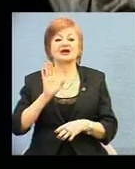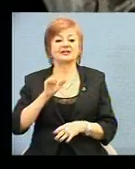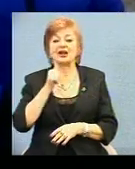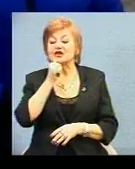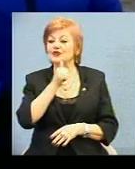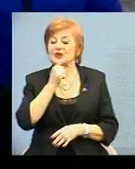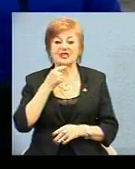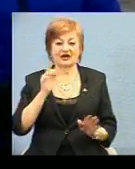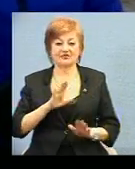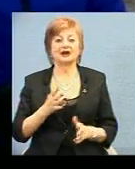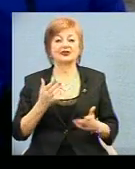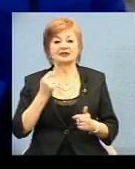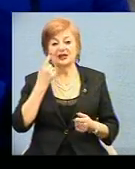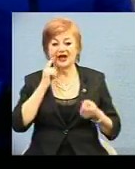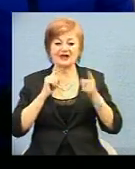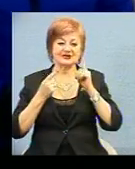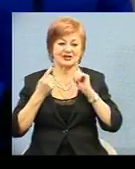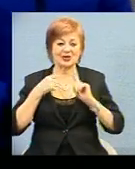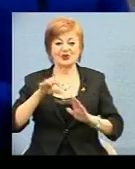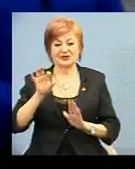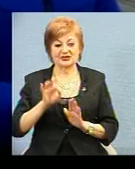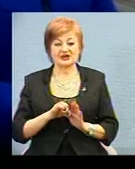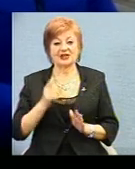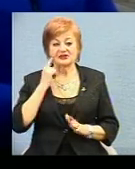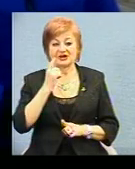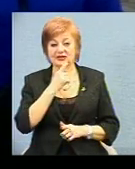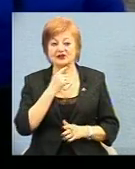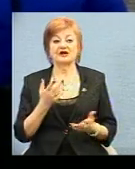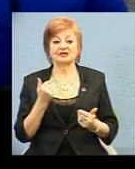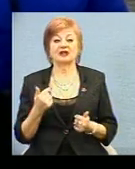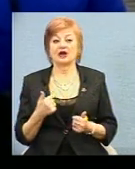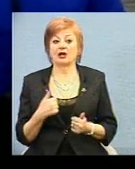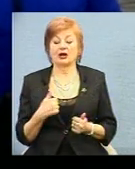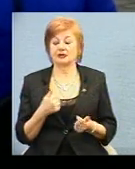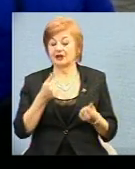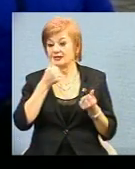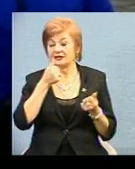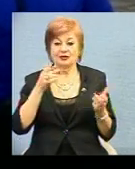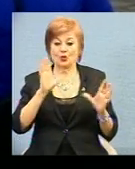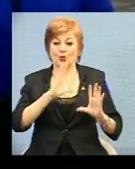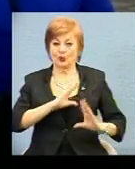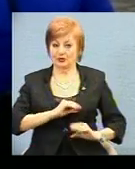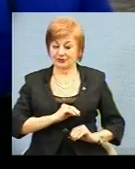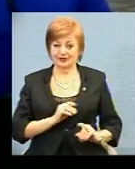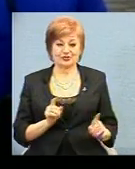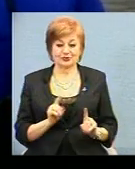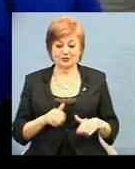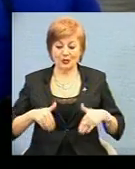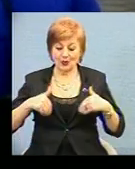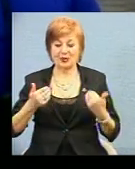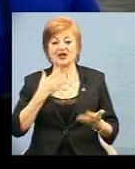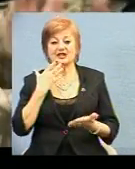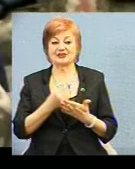них. Сльози на очах зразу. Ну, я, наприклад, ще не можу відійти і передати вам свої